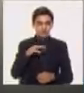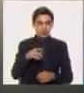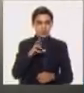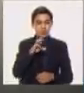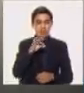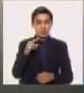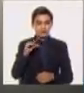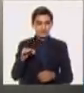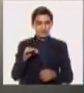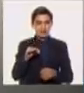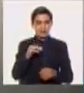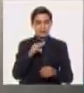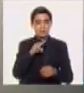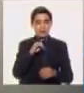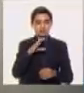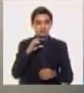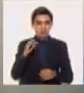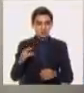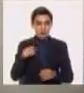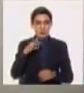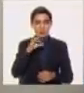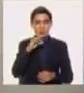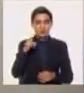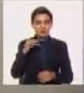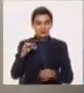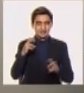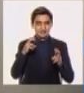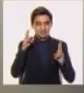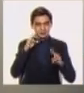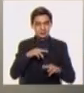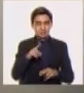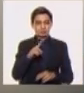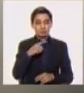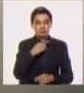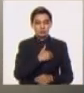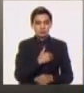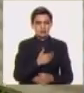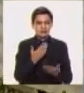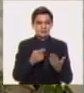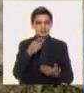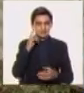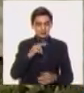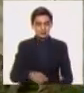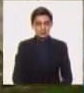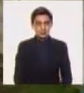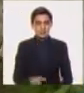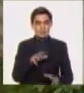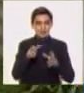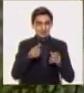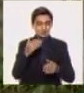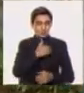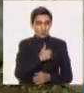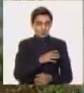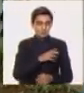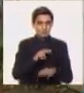с окончанием дедім. Жарайды дедіңіз, сөзім келдіңіз. Мен бодиді білмейді екен, мен екен. Енді маған не деп тұрсыз, өзіңіз білмесеңіз. Массаж жасатпақшы болып